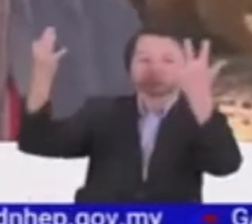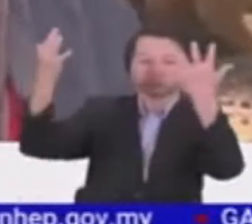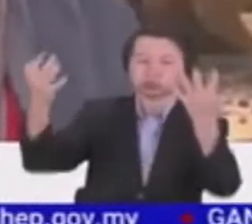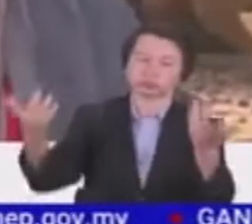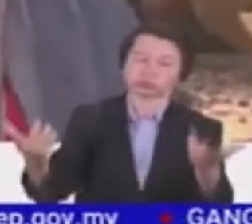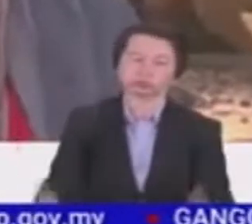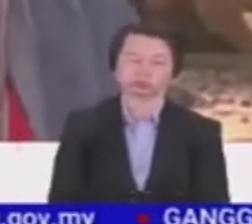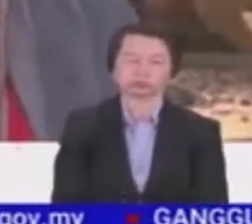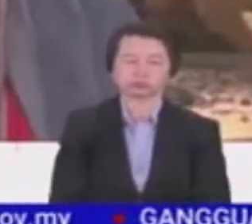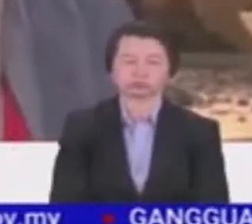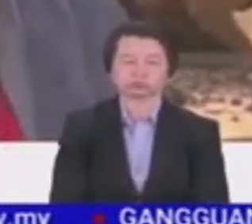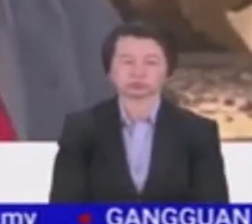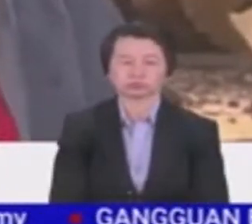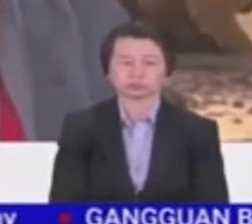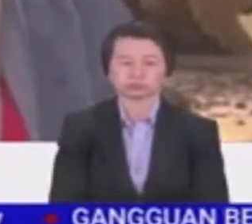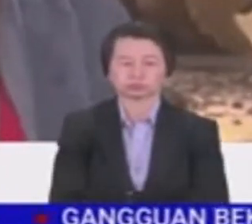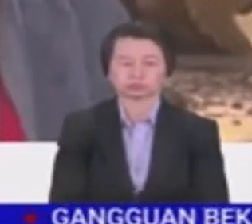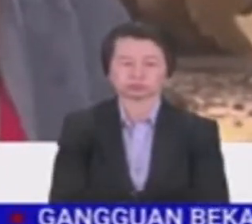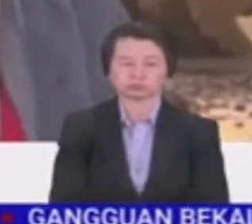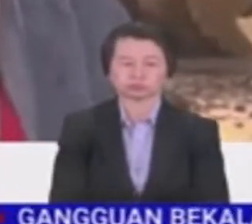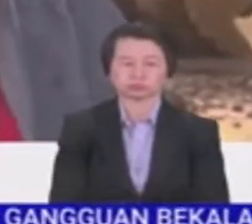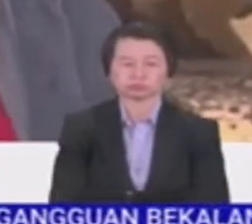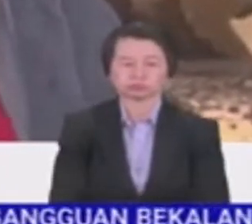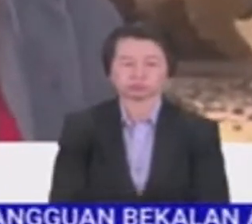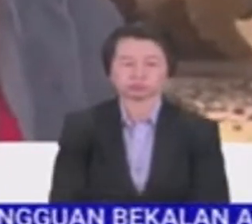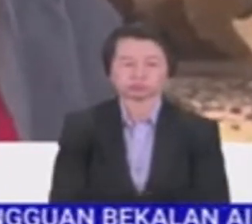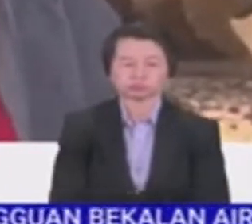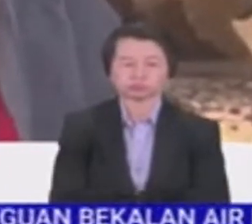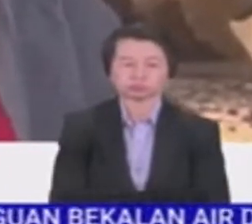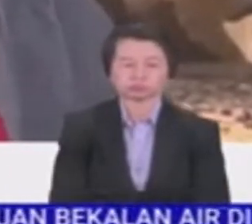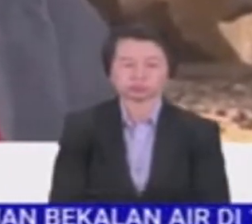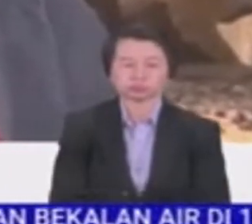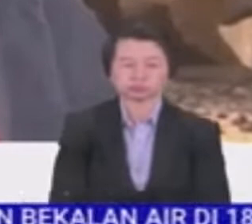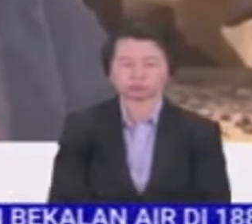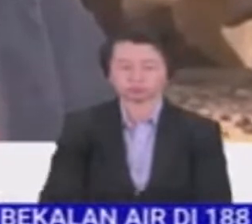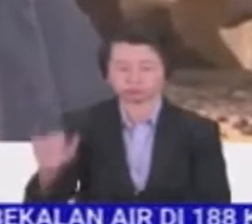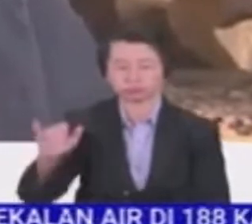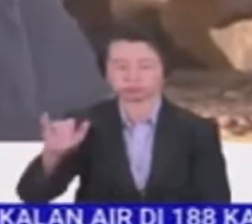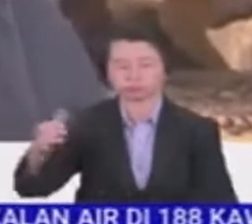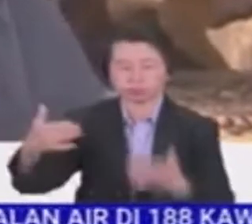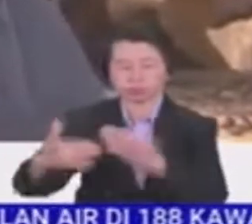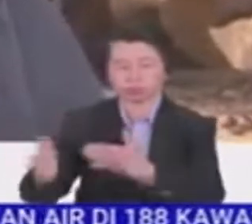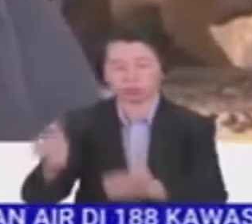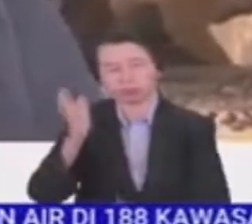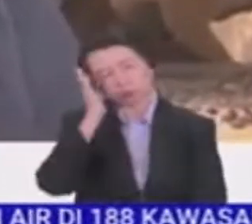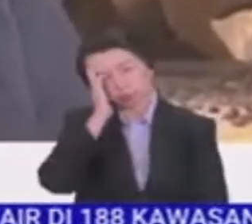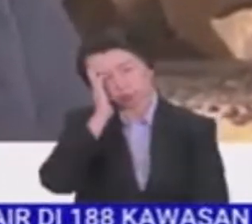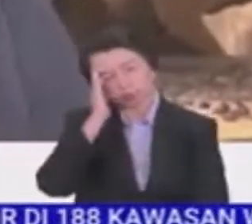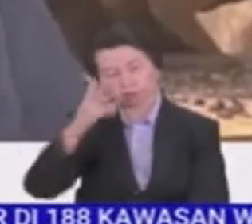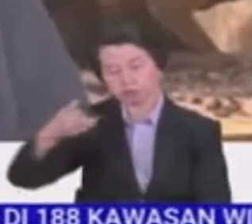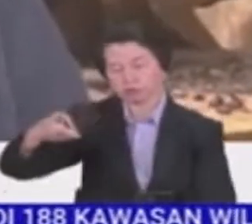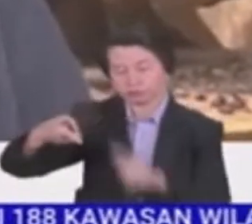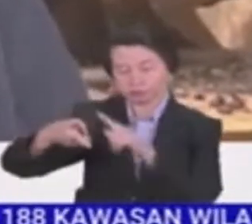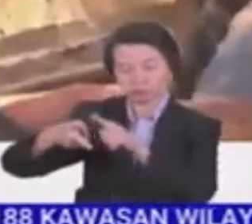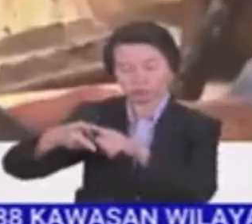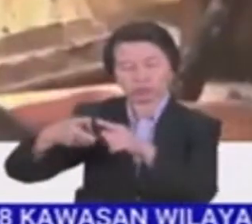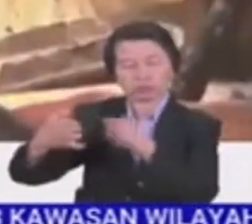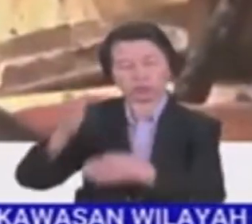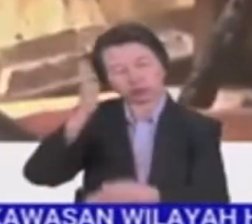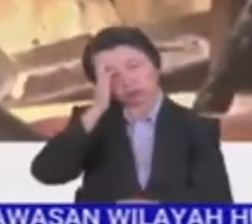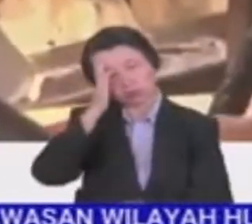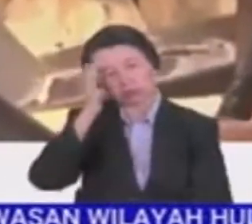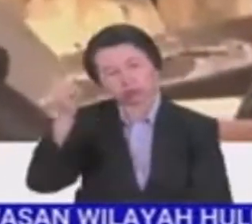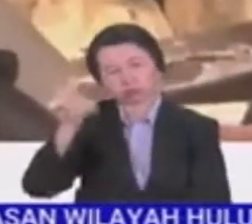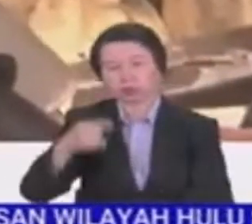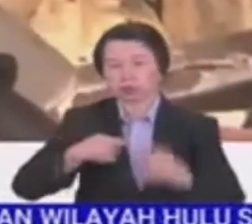atas, tingkat atas. Di bilik tu? Di bilik tidur. Dua bilik atas ni, di bilik tidur. Dia tengah